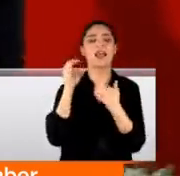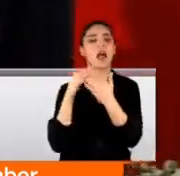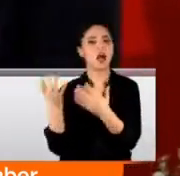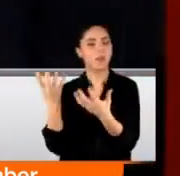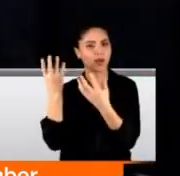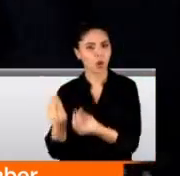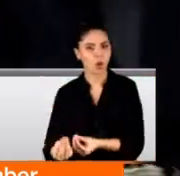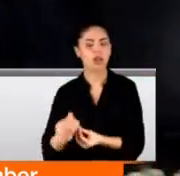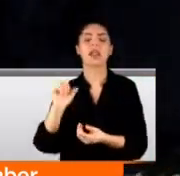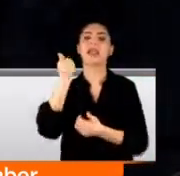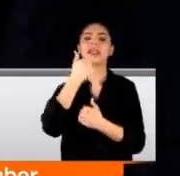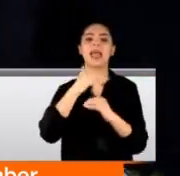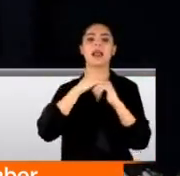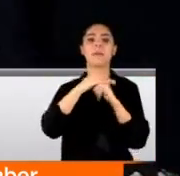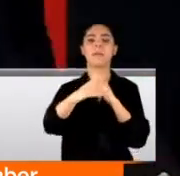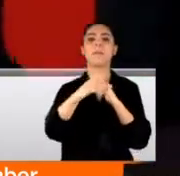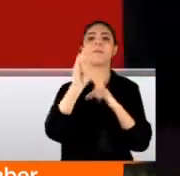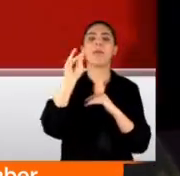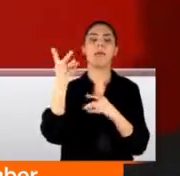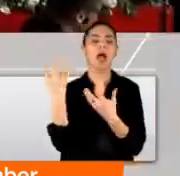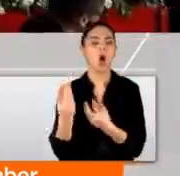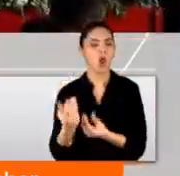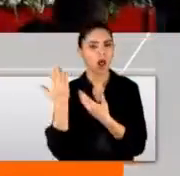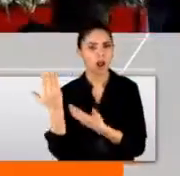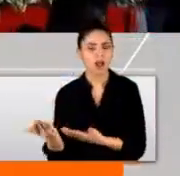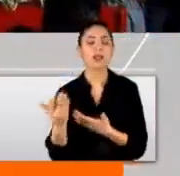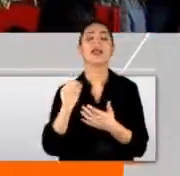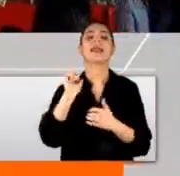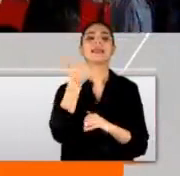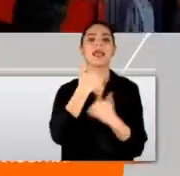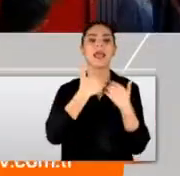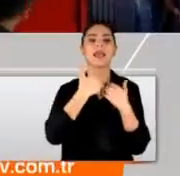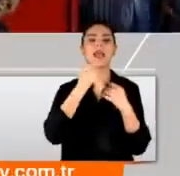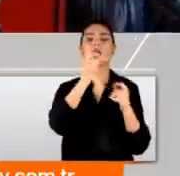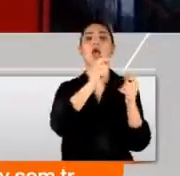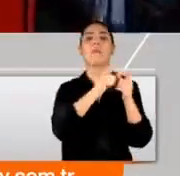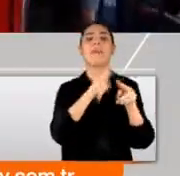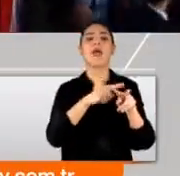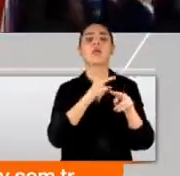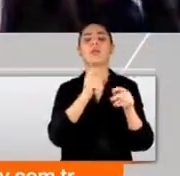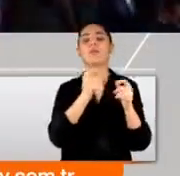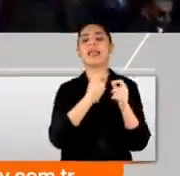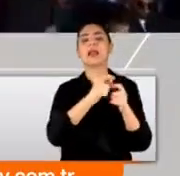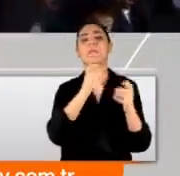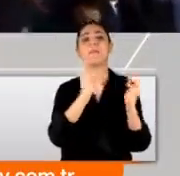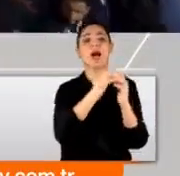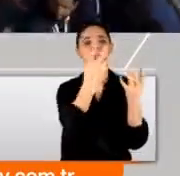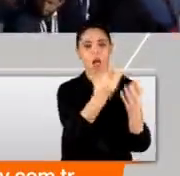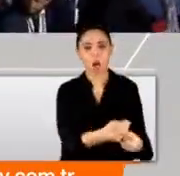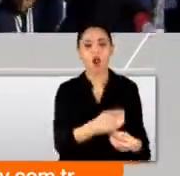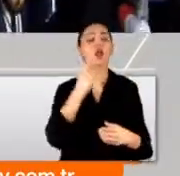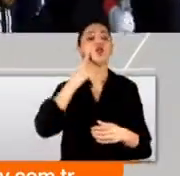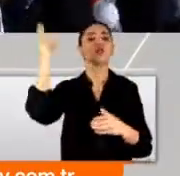olarak, gerek Milliyetçi Hareket Partisi olarak, gerek Büyük Birlik Partisi olarak Cumhur